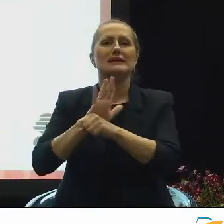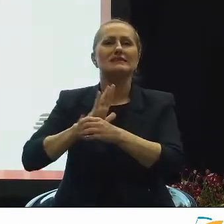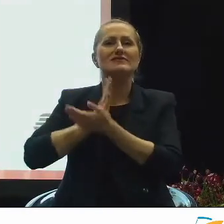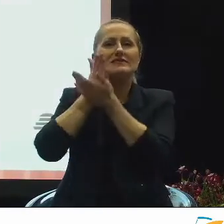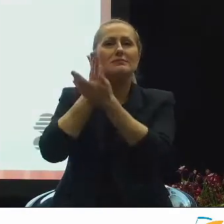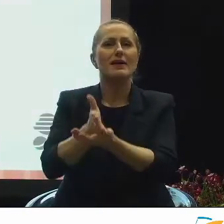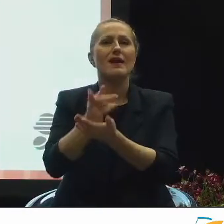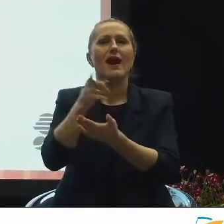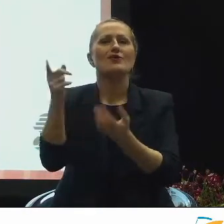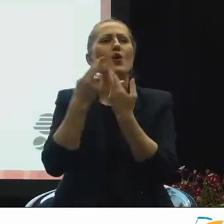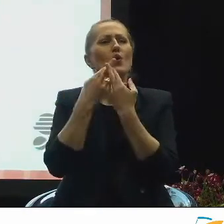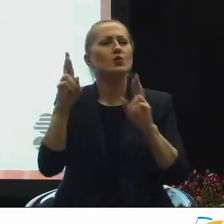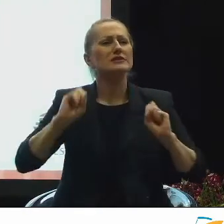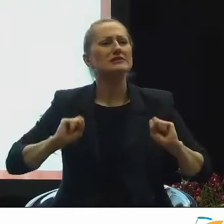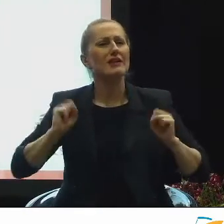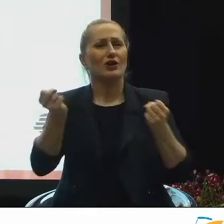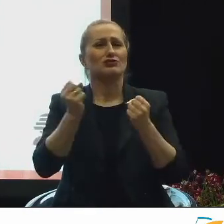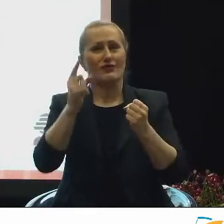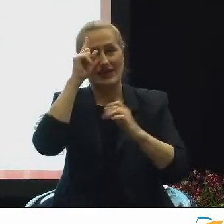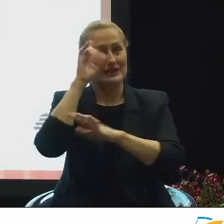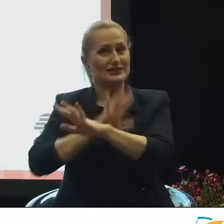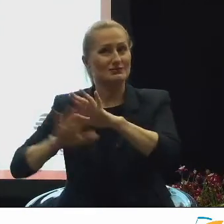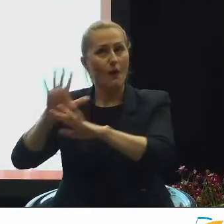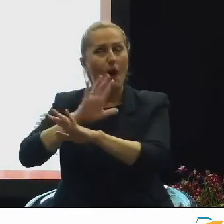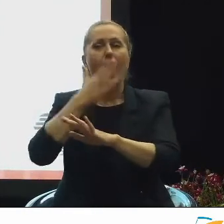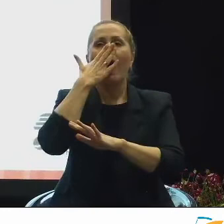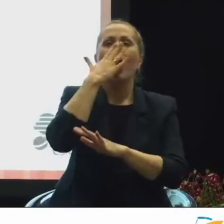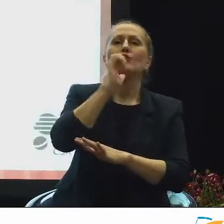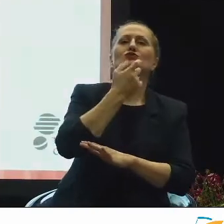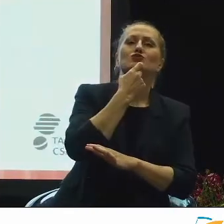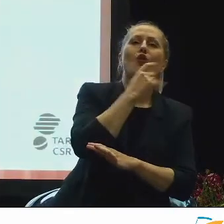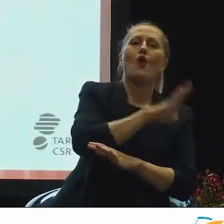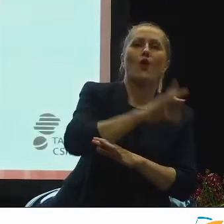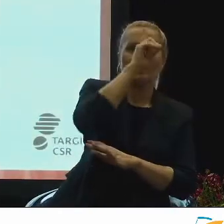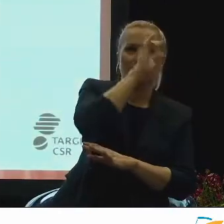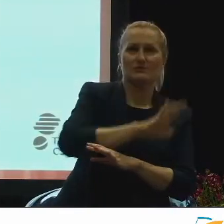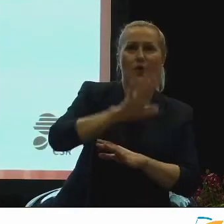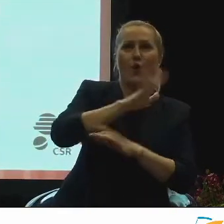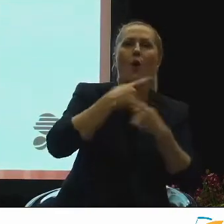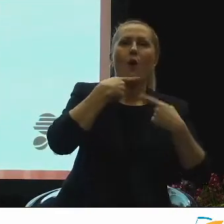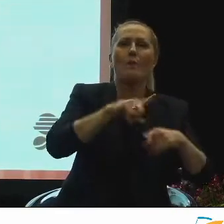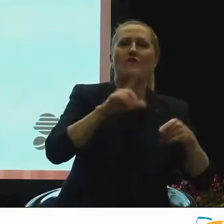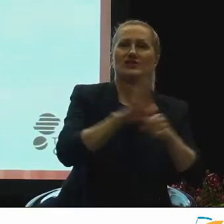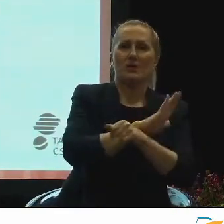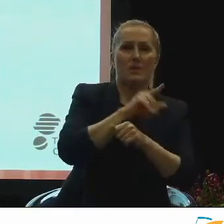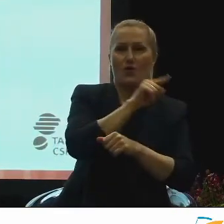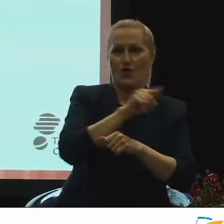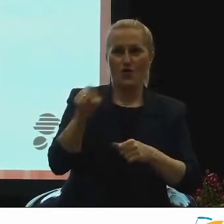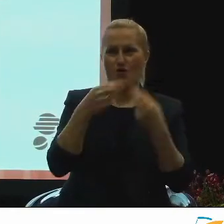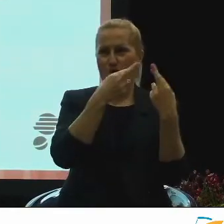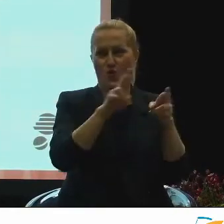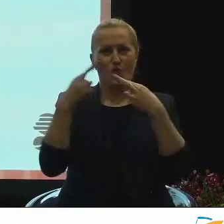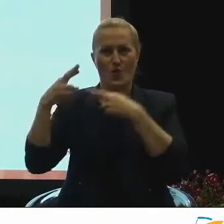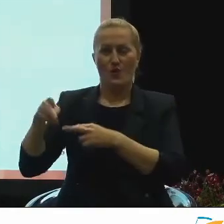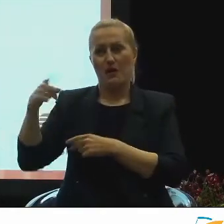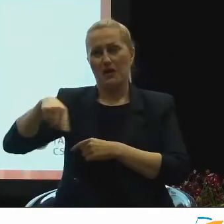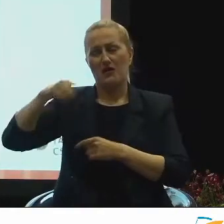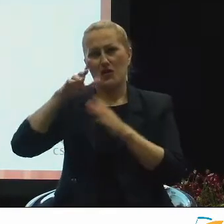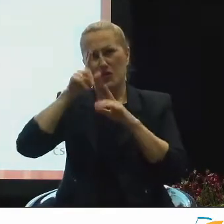form zaangażowania społecznego, a czym rzeczywiście jest społeczna odpowiedzialność biznesu, bo uznaję to